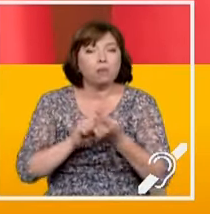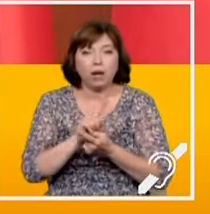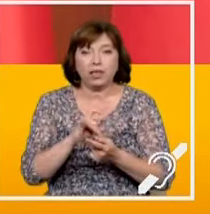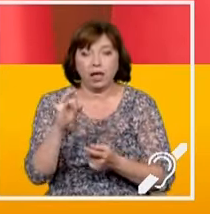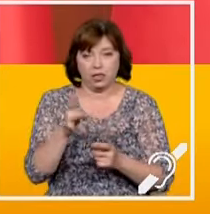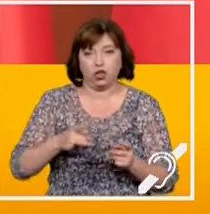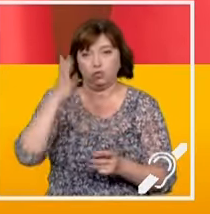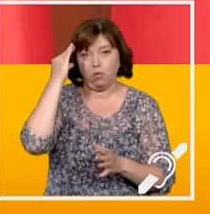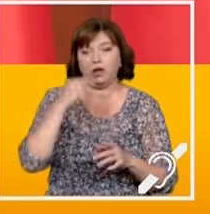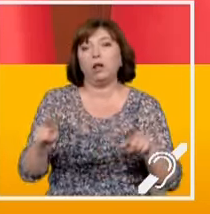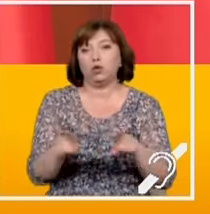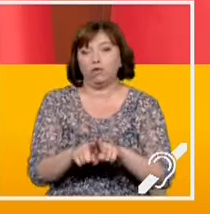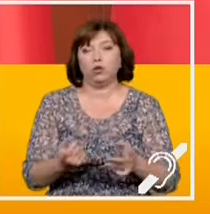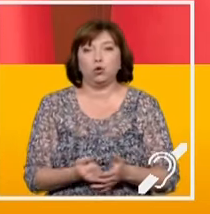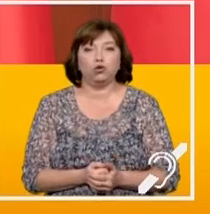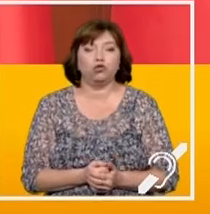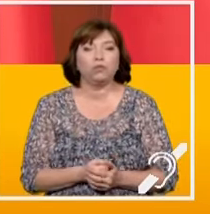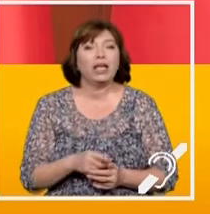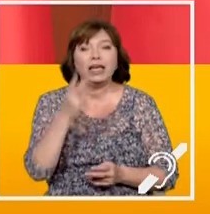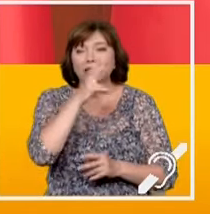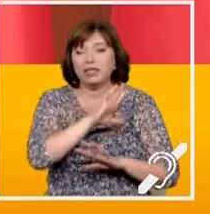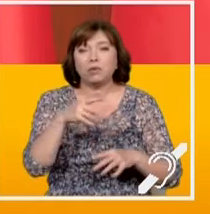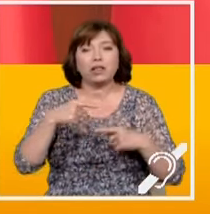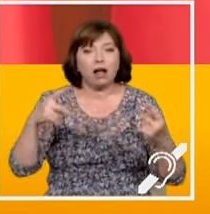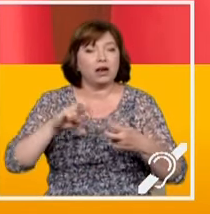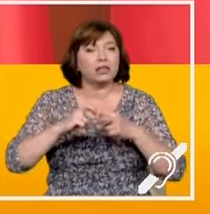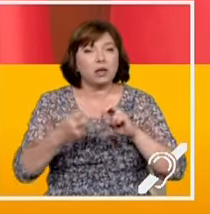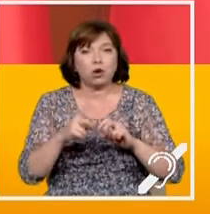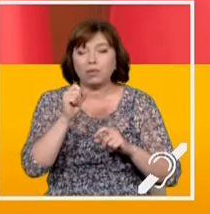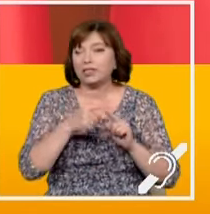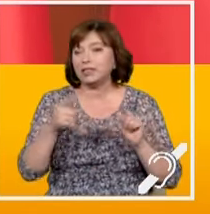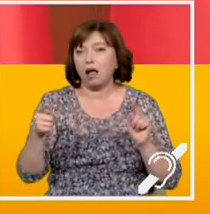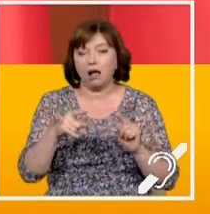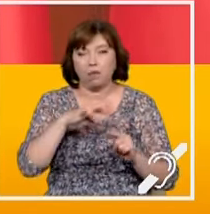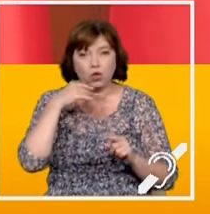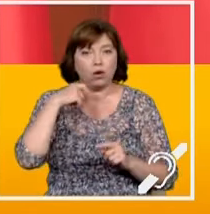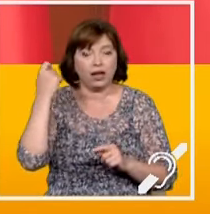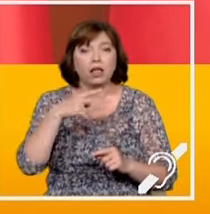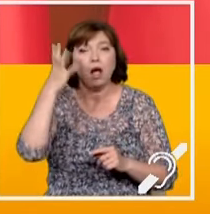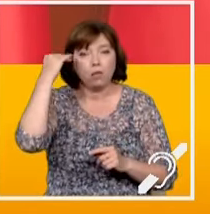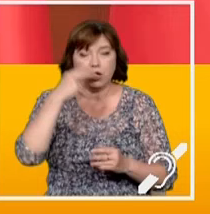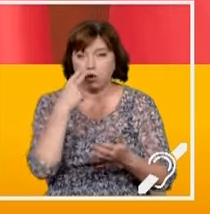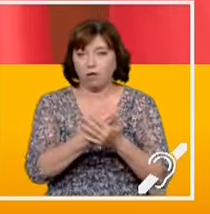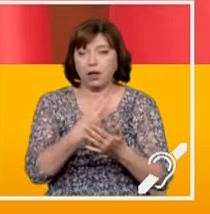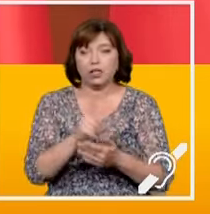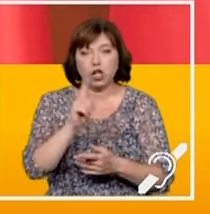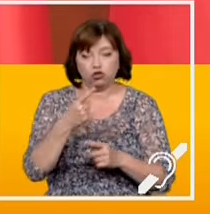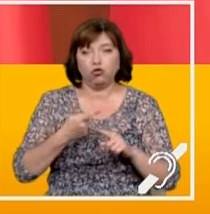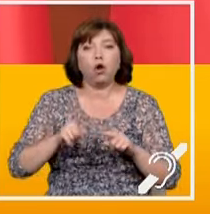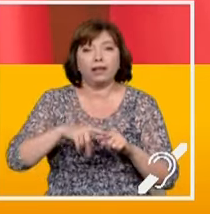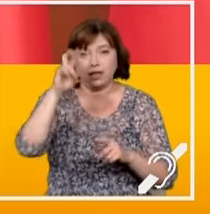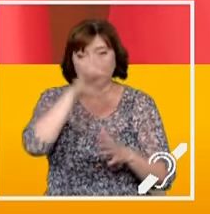și Republica Moldova. În pofida tuturor provocărilor din ultimii ani, Moldova a demonstrat că este o